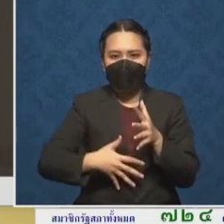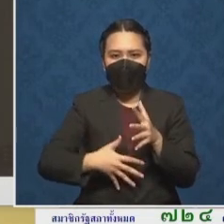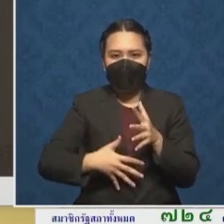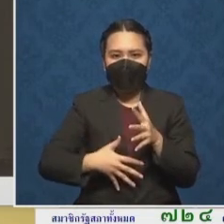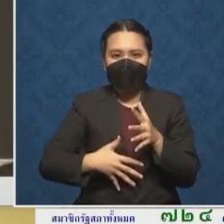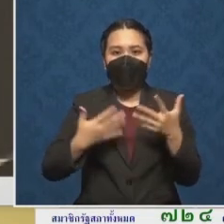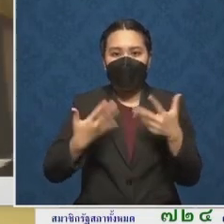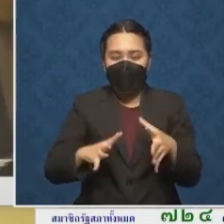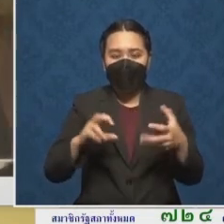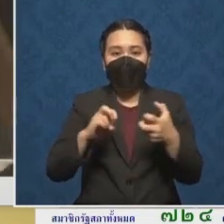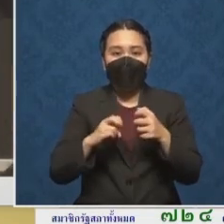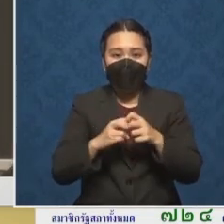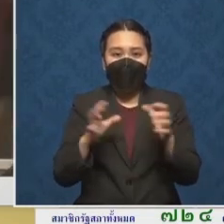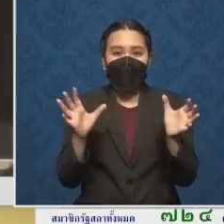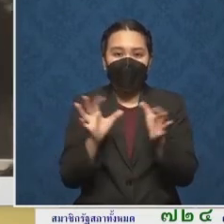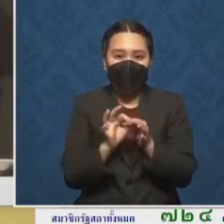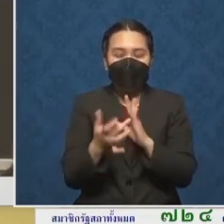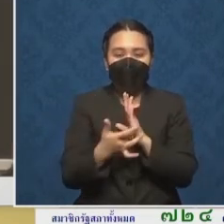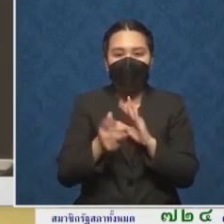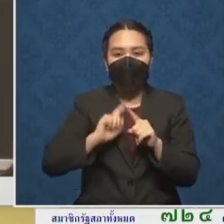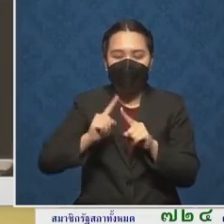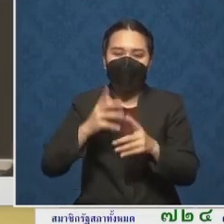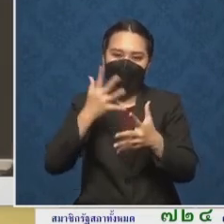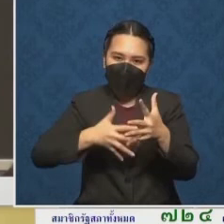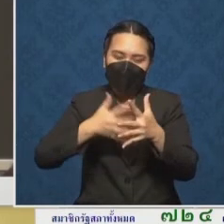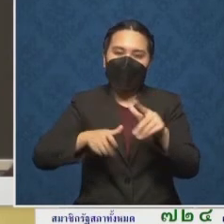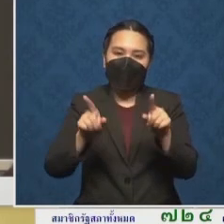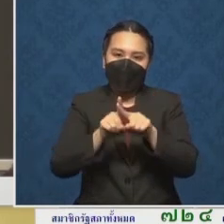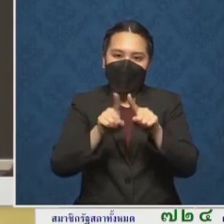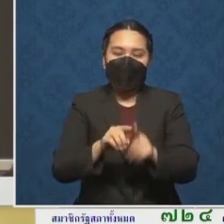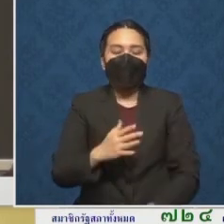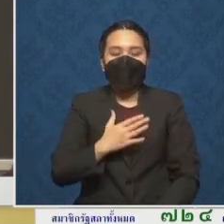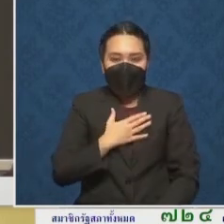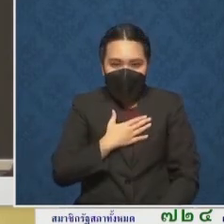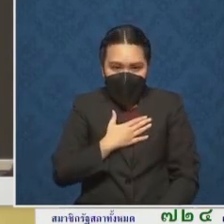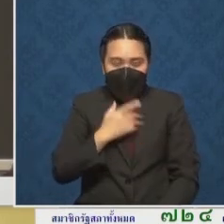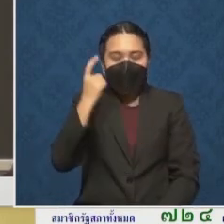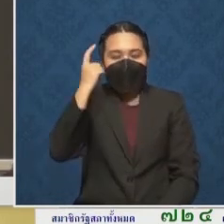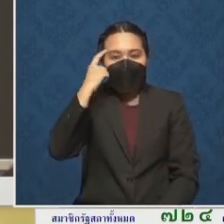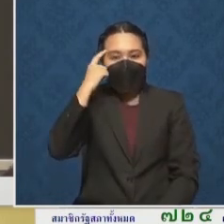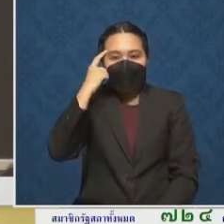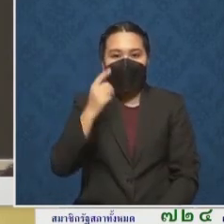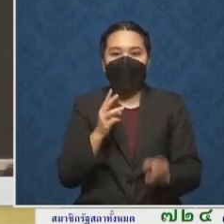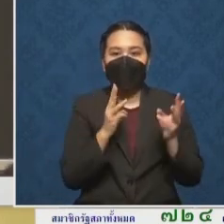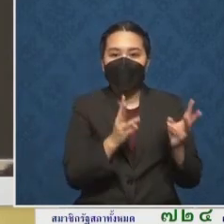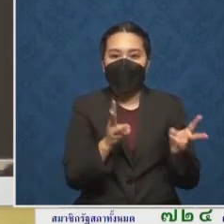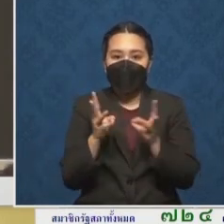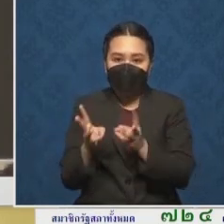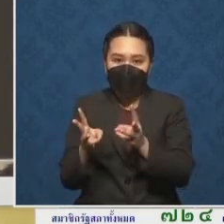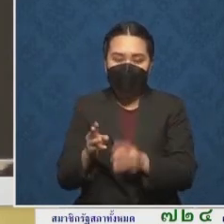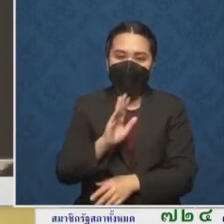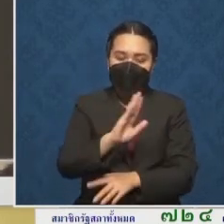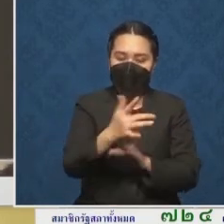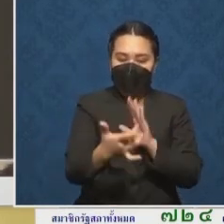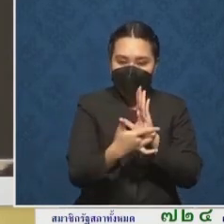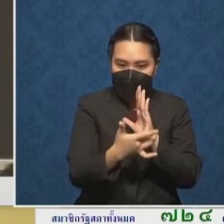รคต่อการเข้าถึงโดยใช้เทคโนโลยีสารสนเทศด้วยกันผมจึงเห็นว่าการกำหนดวิธีการท